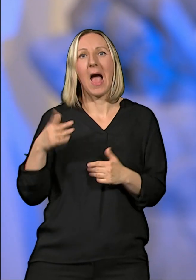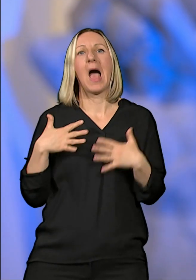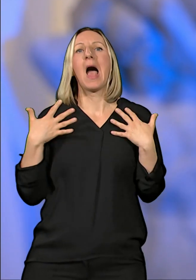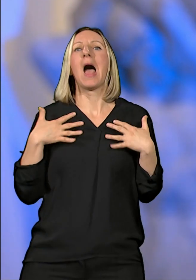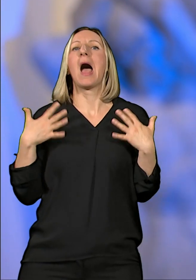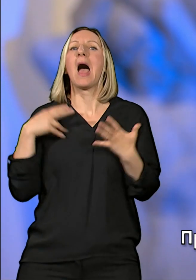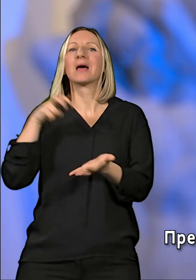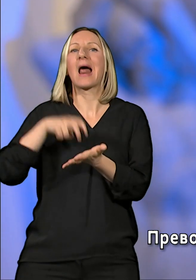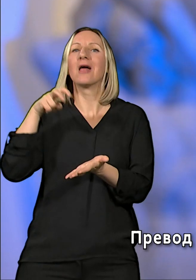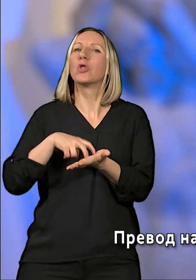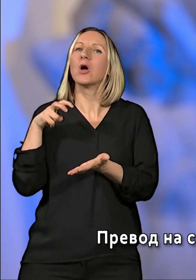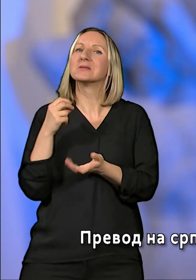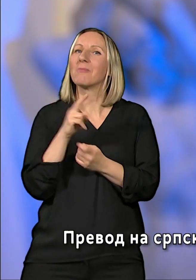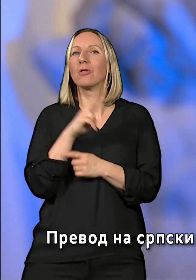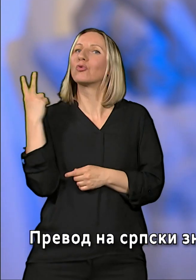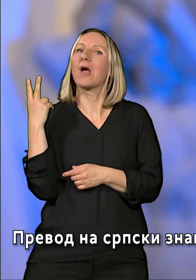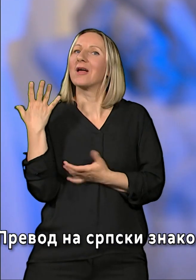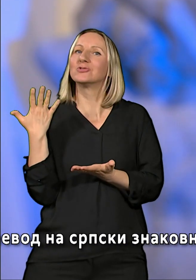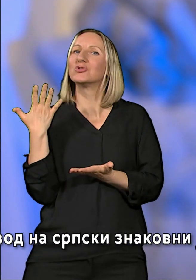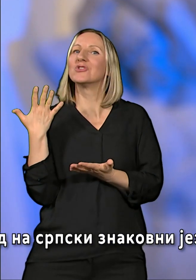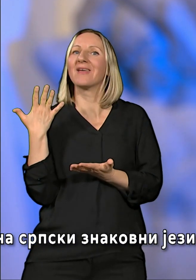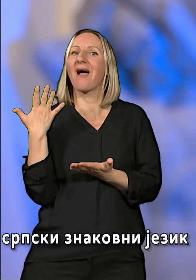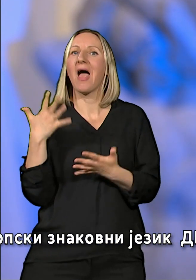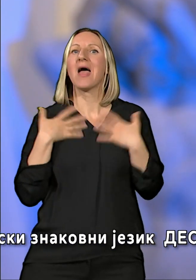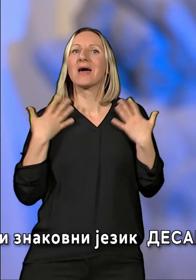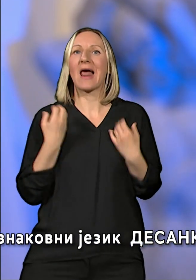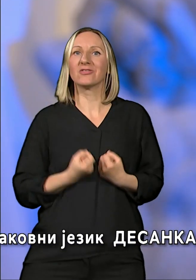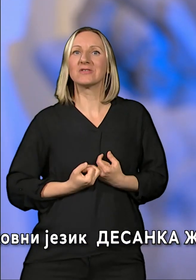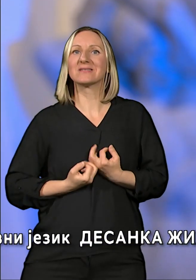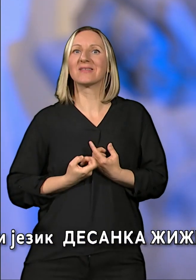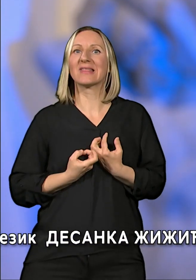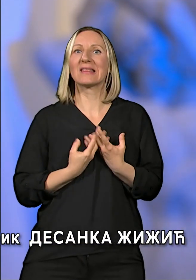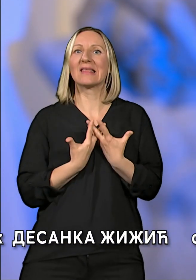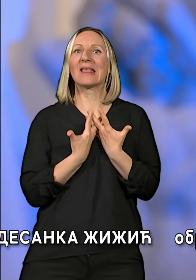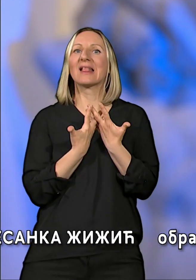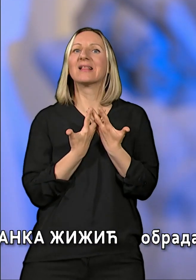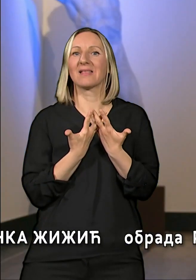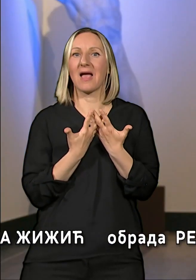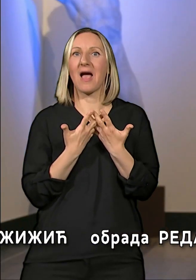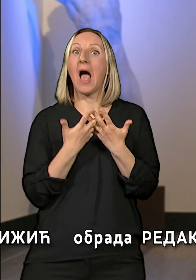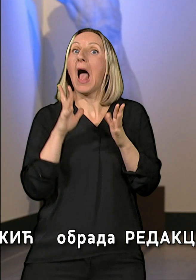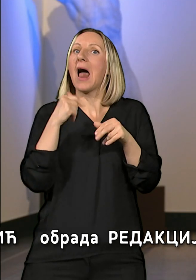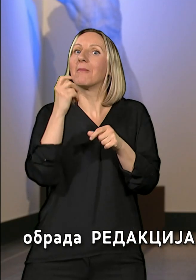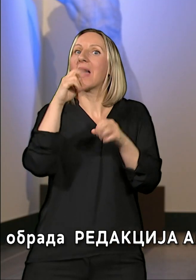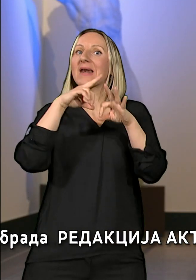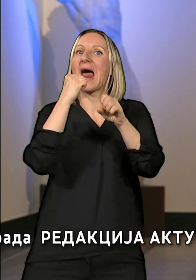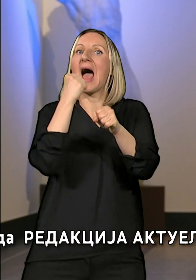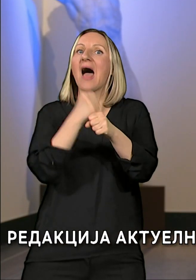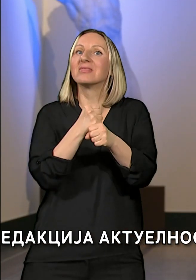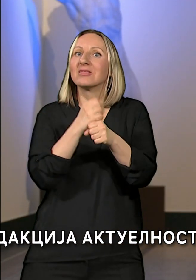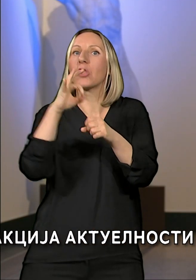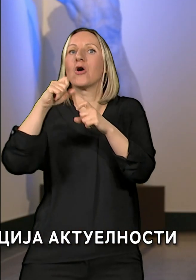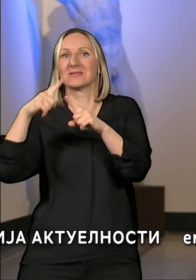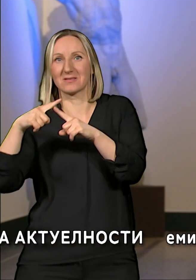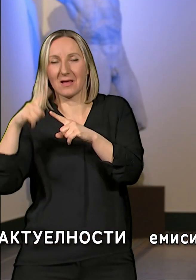radost je opet malo drugačije karaktera, ona je nešto što tinja, nešto što ima u korenu svoje reči rad. Ko smo pričali o slobodi, da onda da,